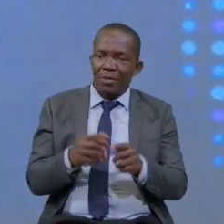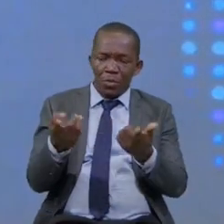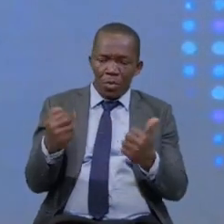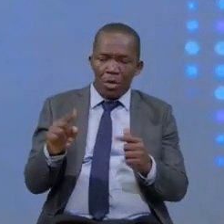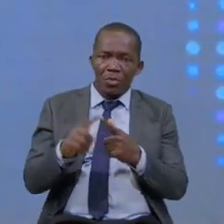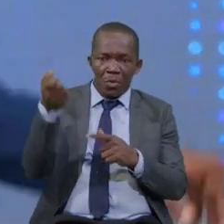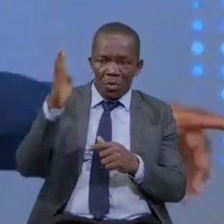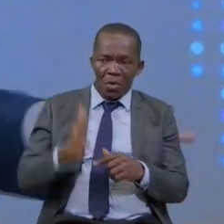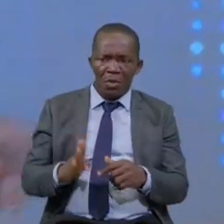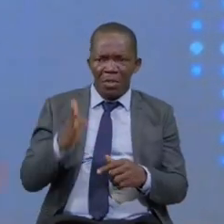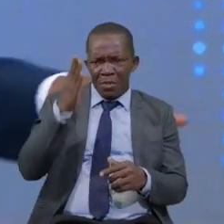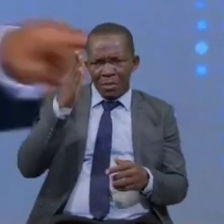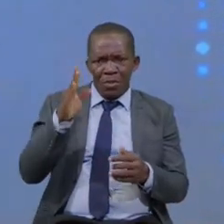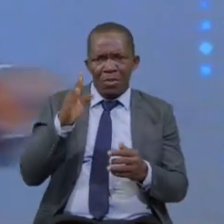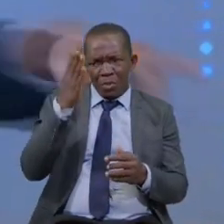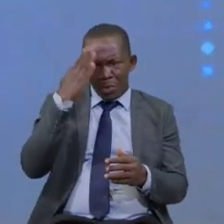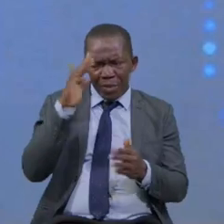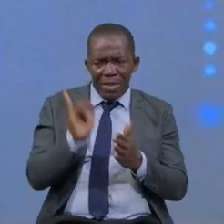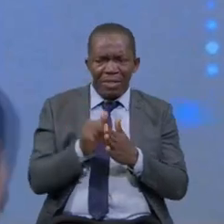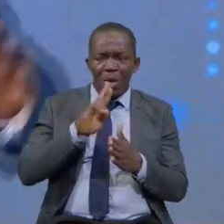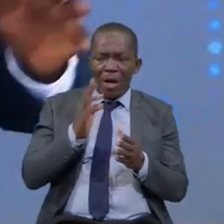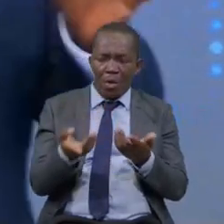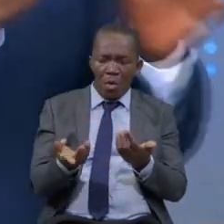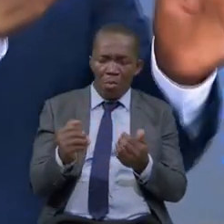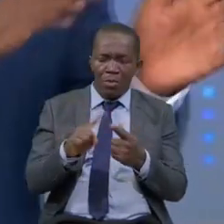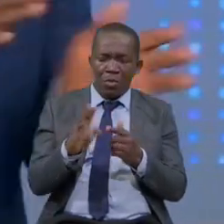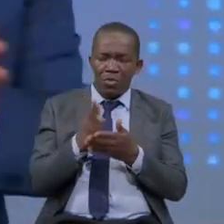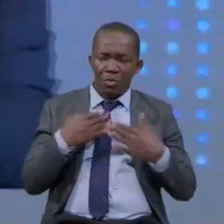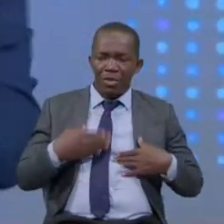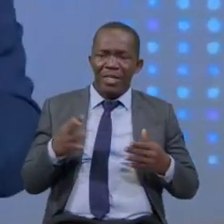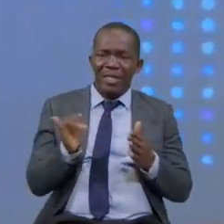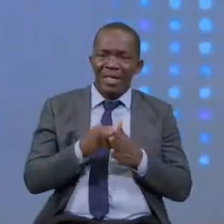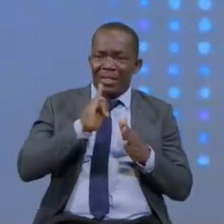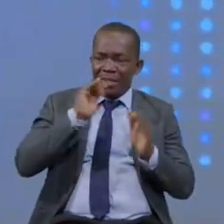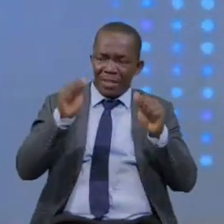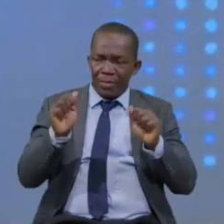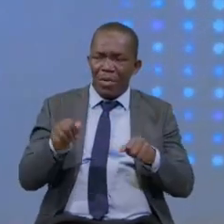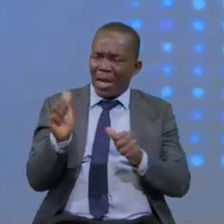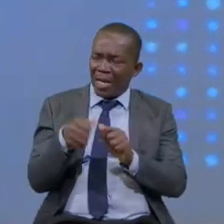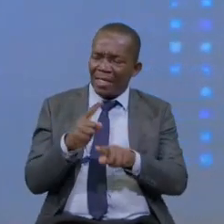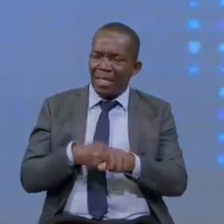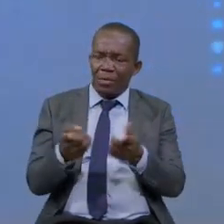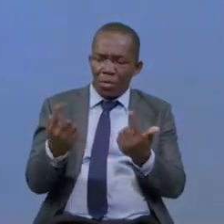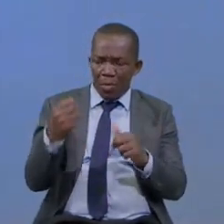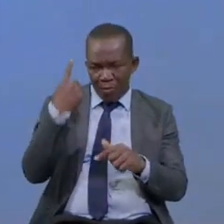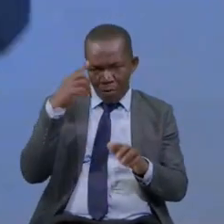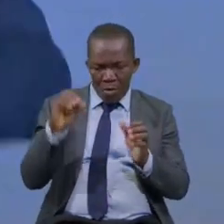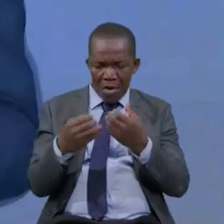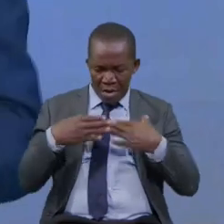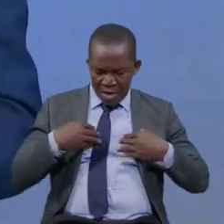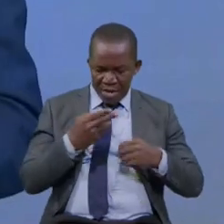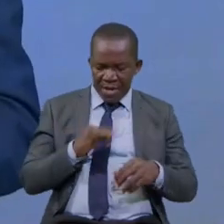guérison, tu viens pour la délivrance, tu dis « Seigneur, fais-le pour moi », tu viens à celui qui est